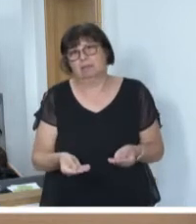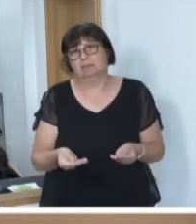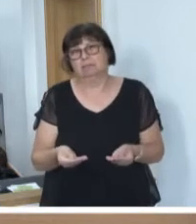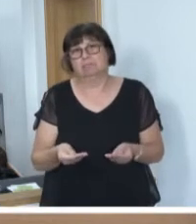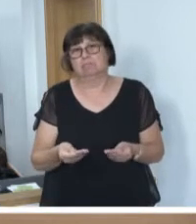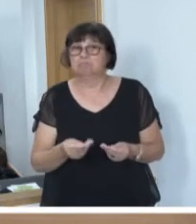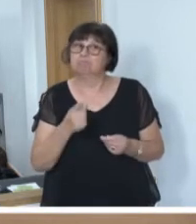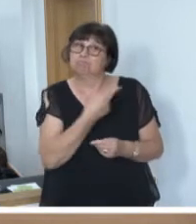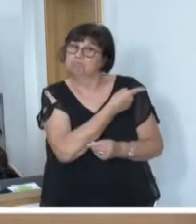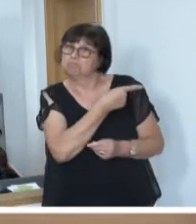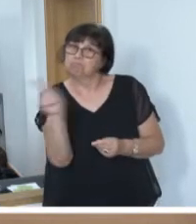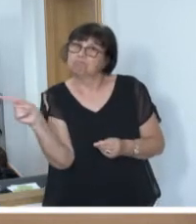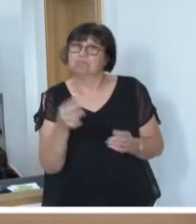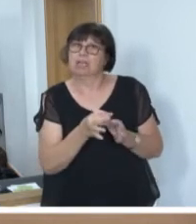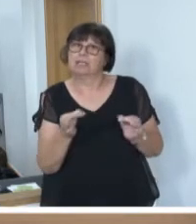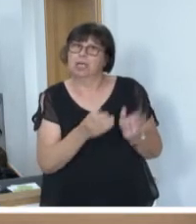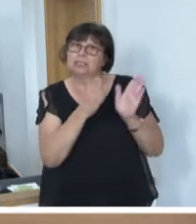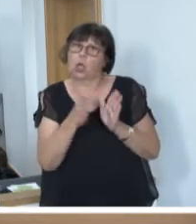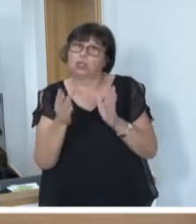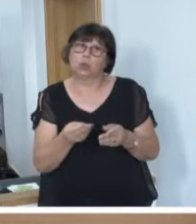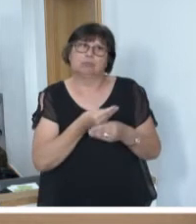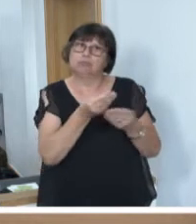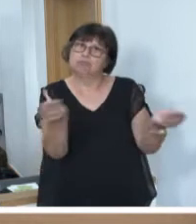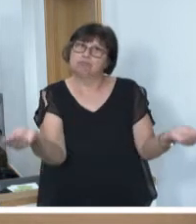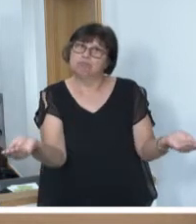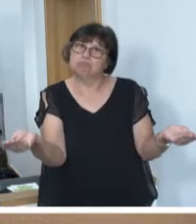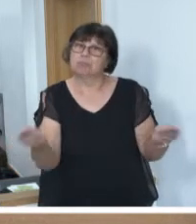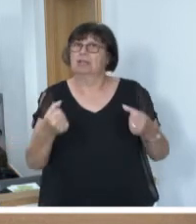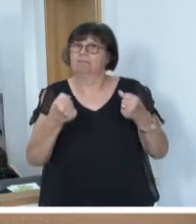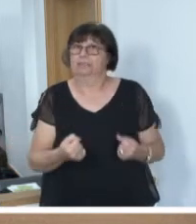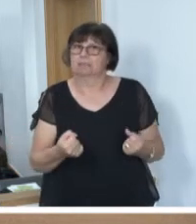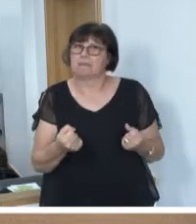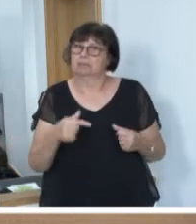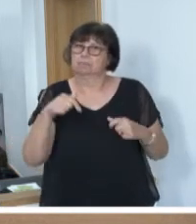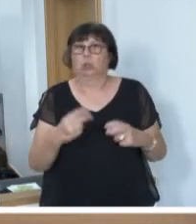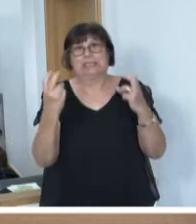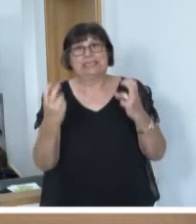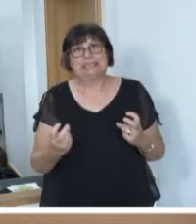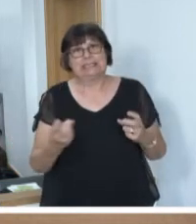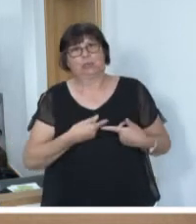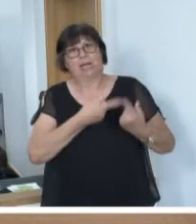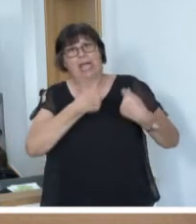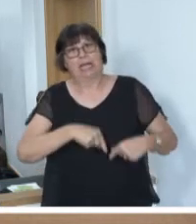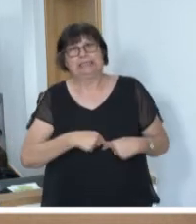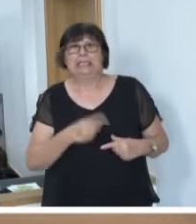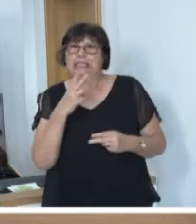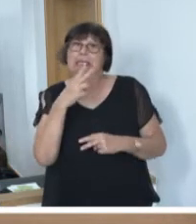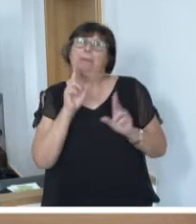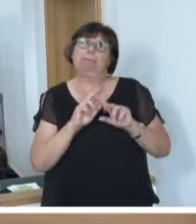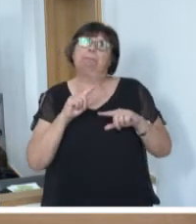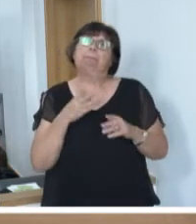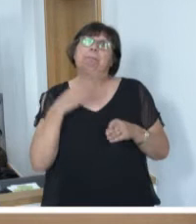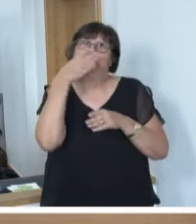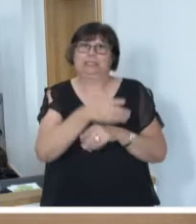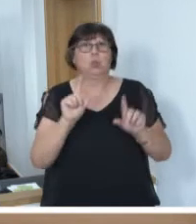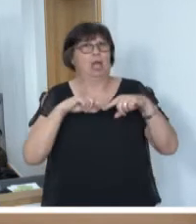und die Ihnen vorliegende Tagesordnung festgesetzt. Zur heutigen Sitzung darf ich auch ganz herzlich eine Besuchergruppe aus Bayern